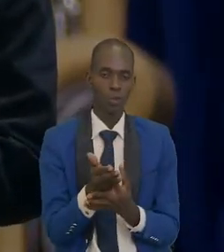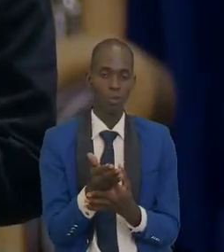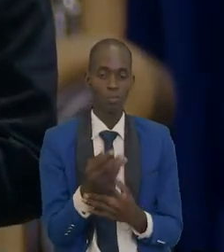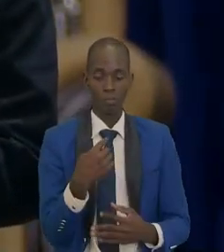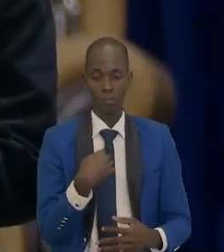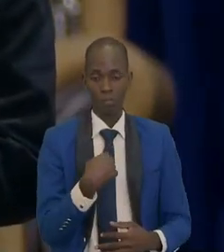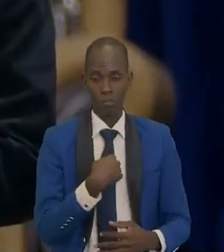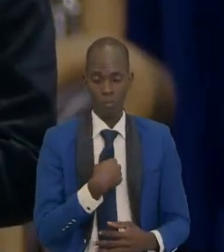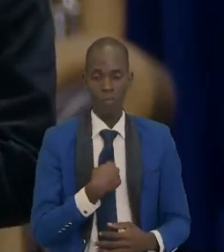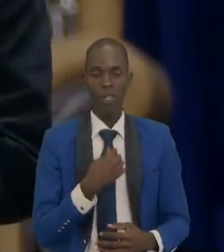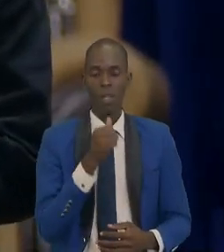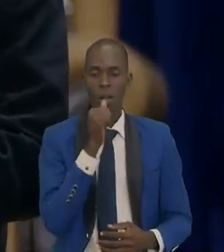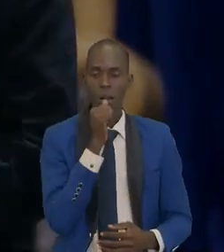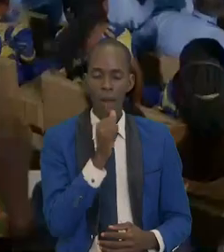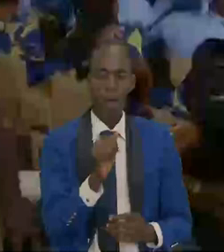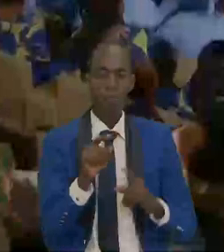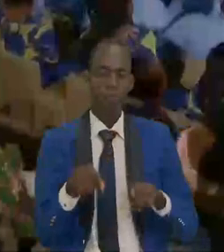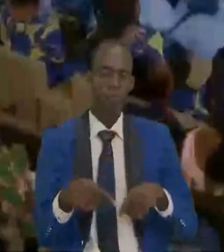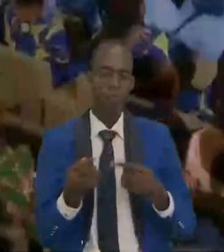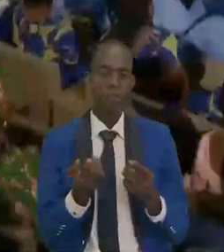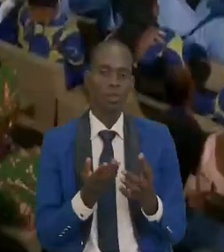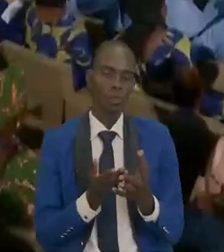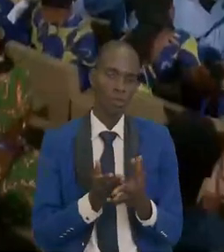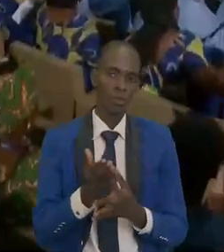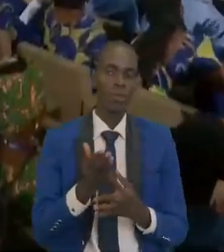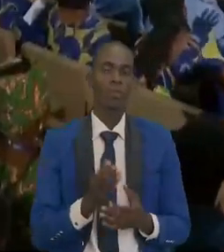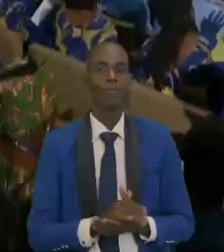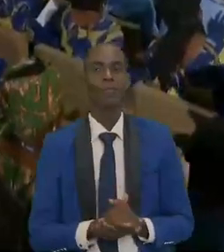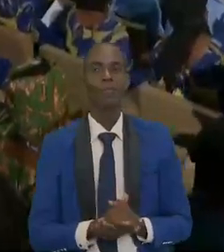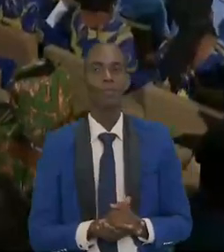Je vais traverser.